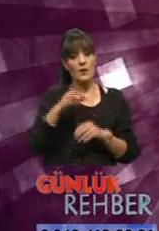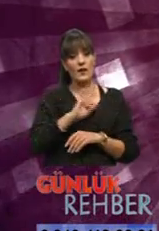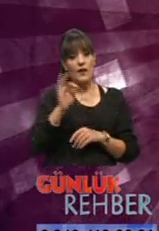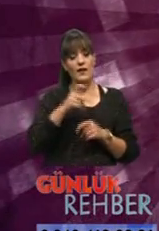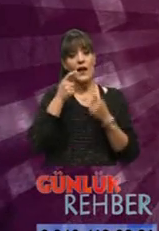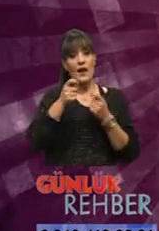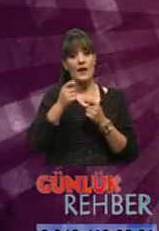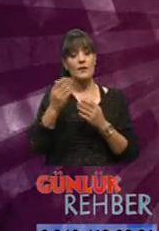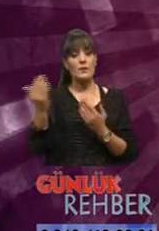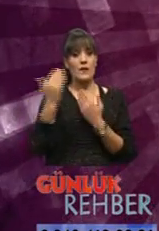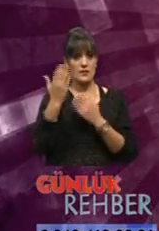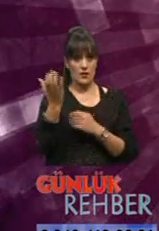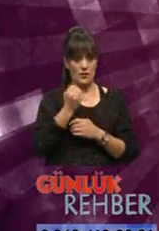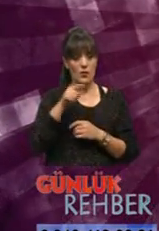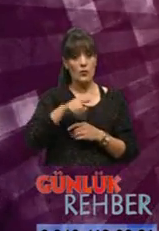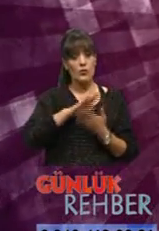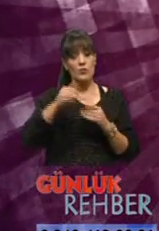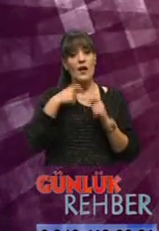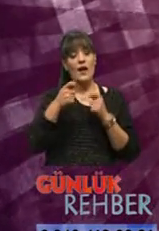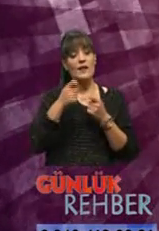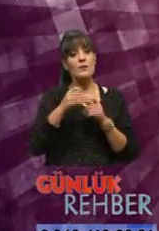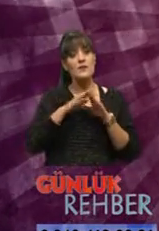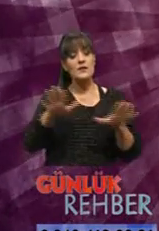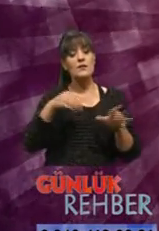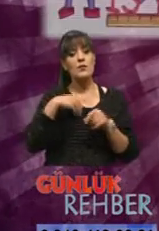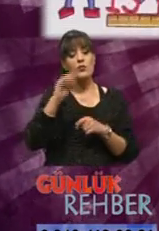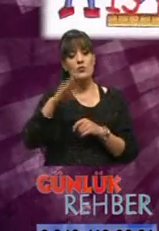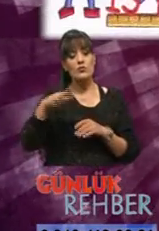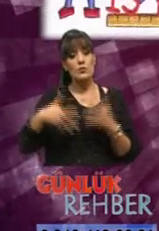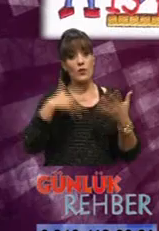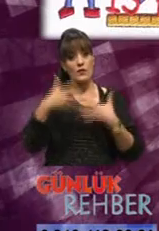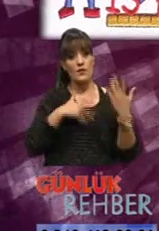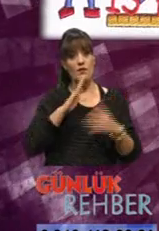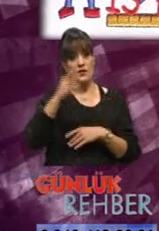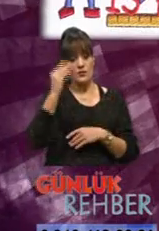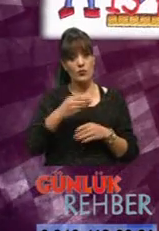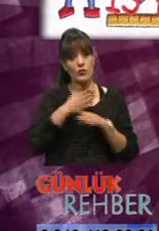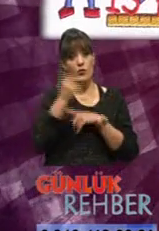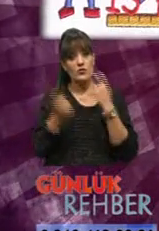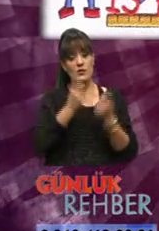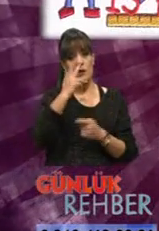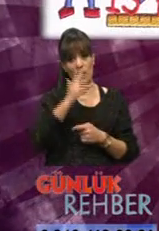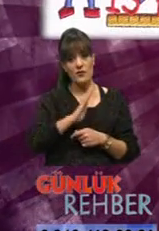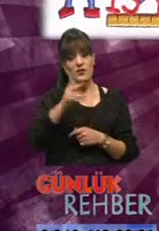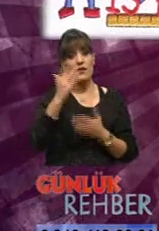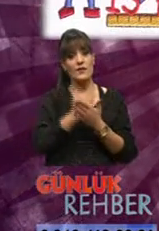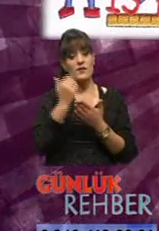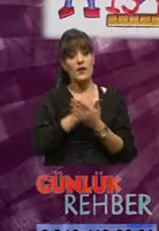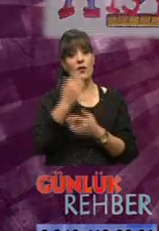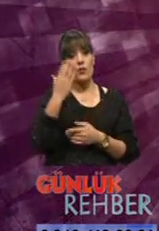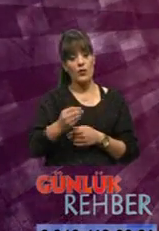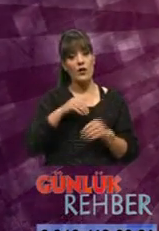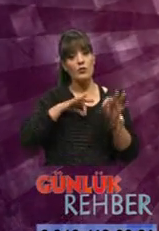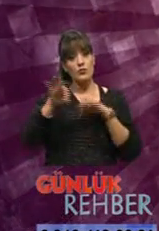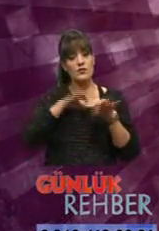yeterlilikleri eğitimden beslenir. Bu durumda eğitim sisteminin çocukların motivasyonlarını artırıcı ve doğru çalışma alışkanlıkları kazandıracak